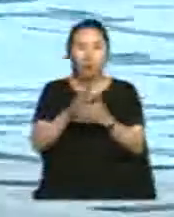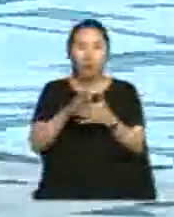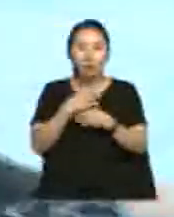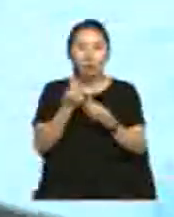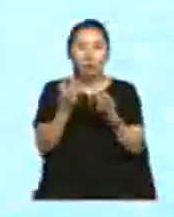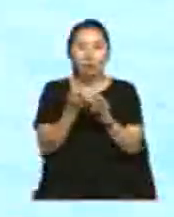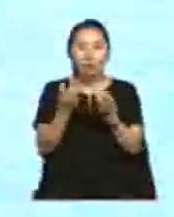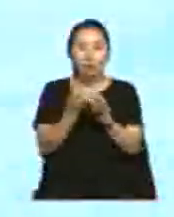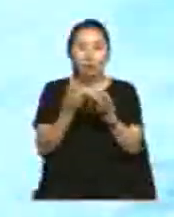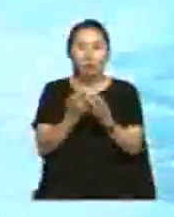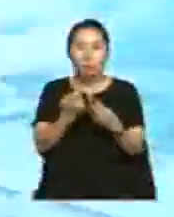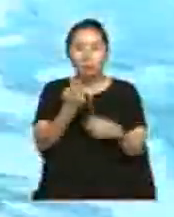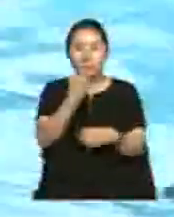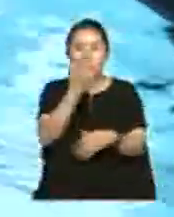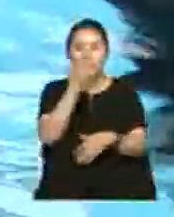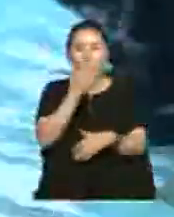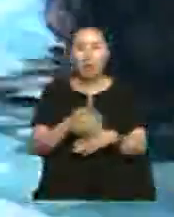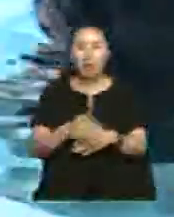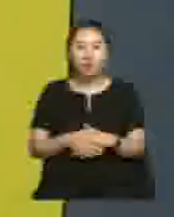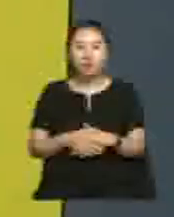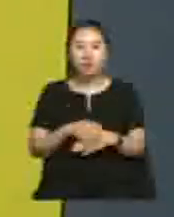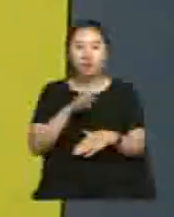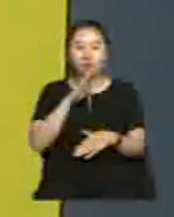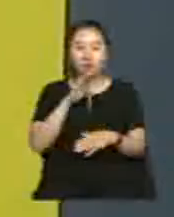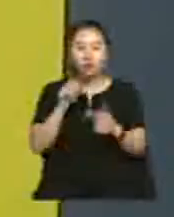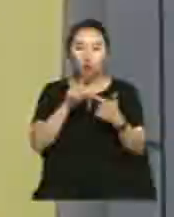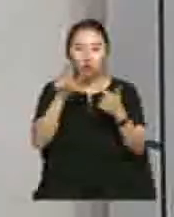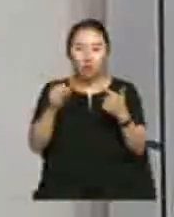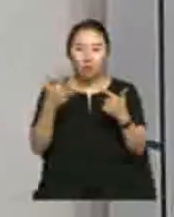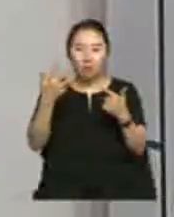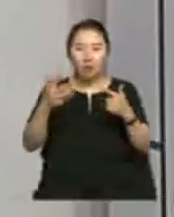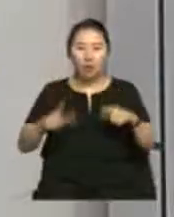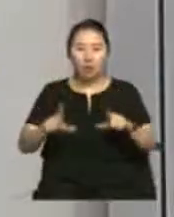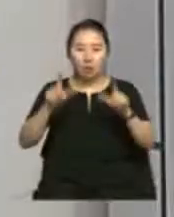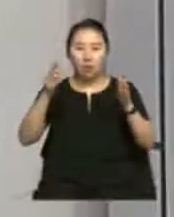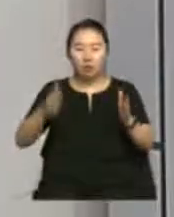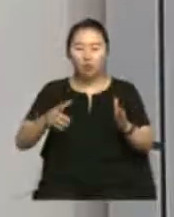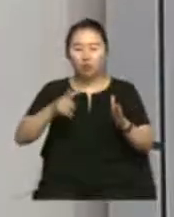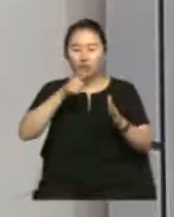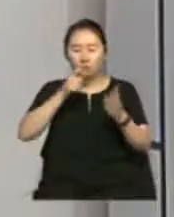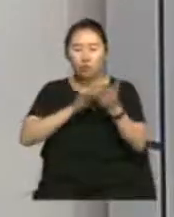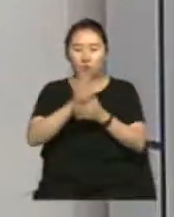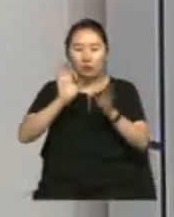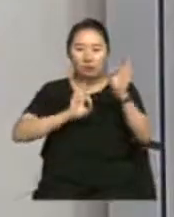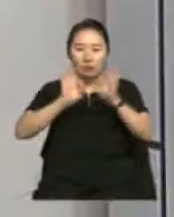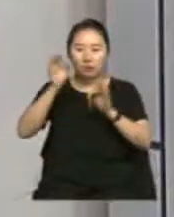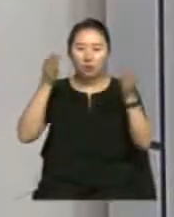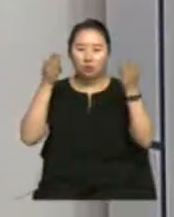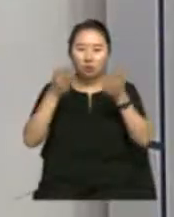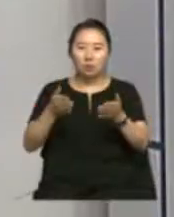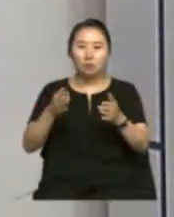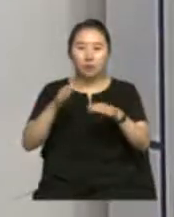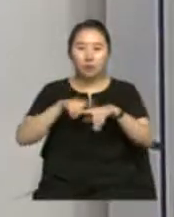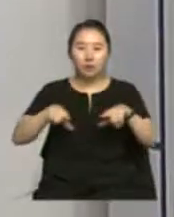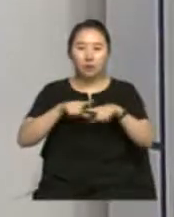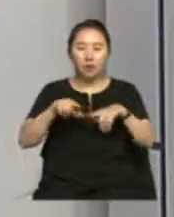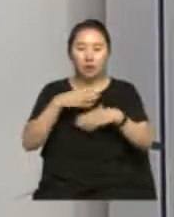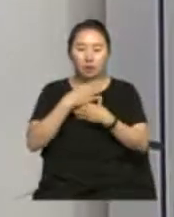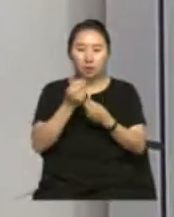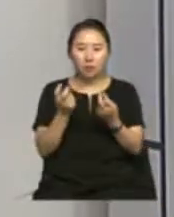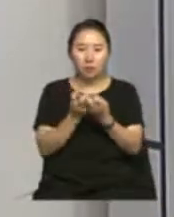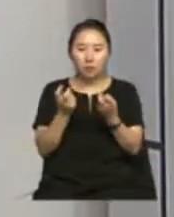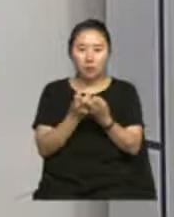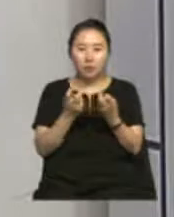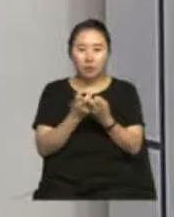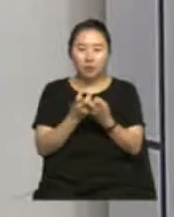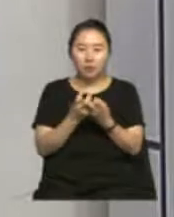안전수칙에 대해서도 배울 수 있습니다. 실제로 6월부터 8월 사이에 물놀이 사고가 집중된다고 하죠. 평소에 안전수칙을 잘